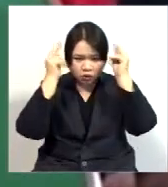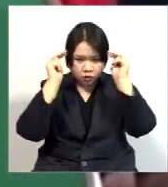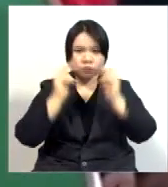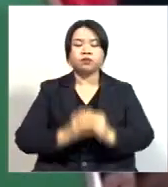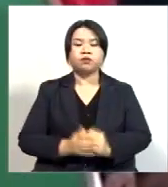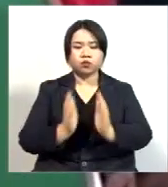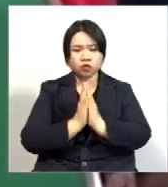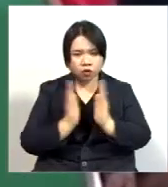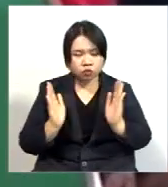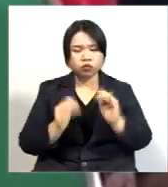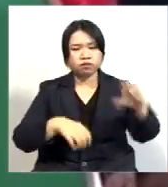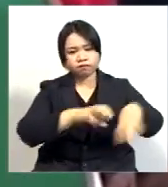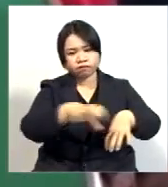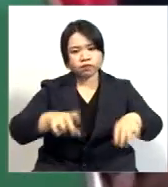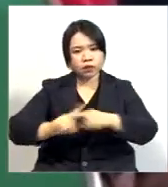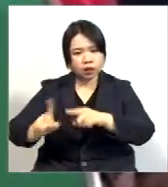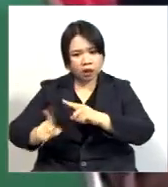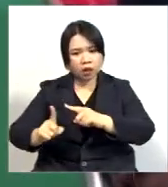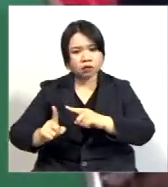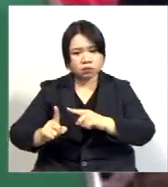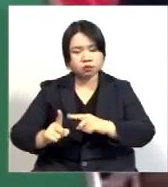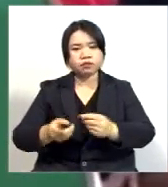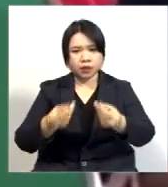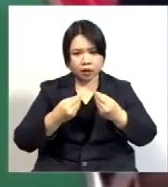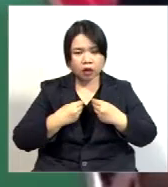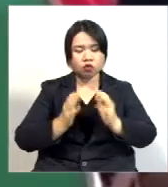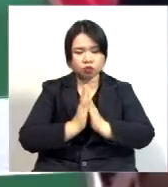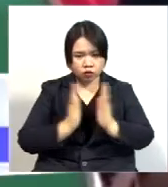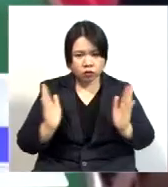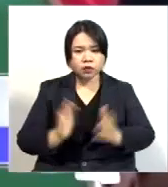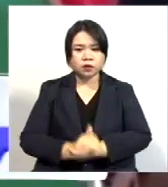ขอบคุณทุกหน่วยงานที่ให้สนับสนุนมาตลอด